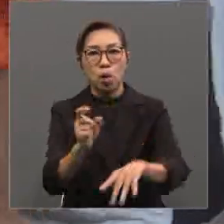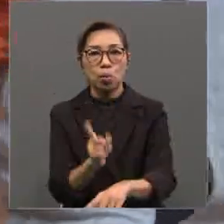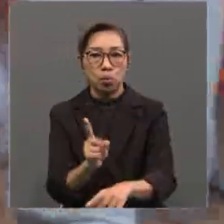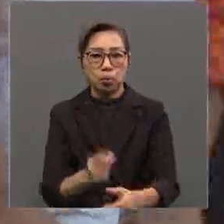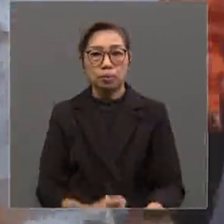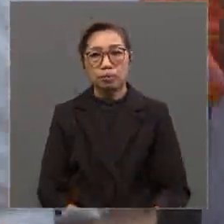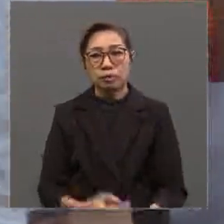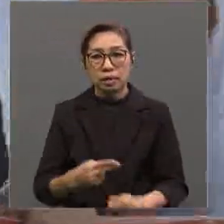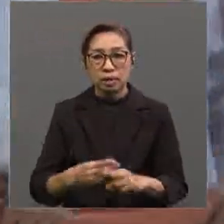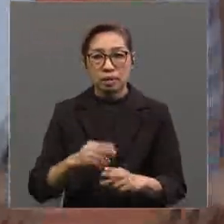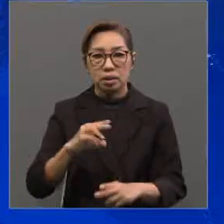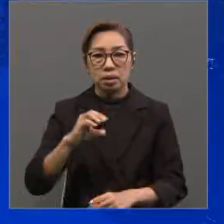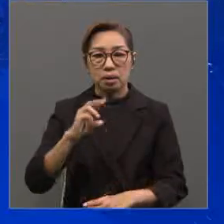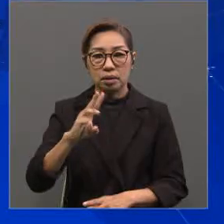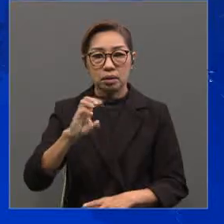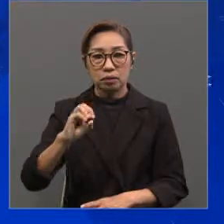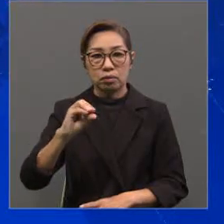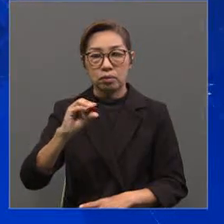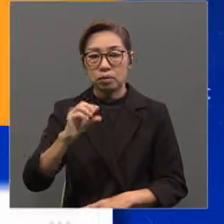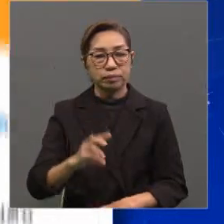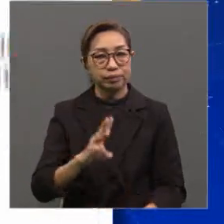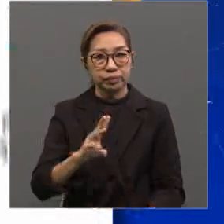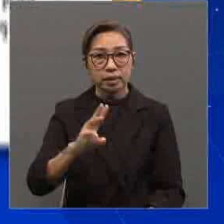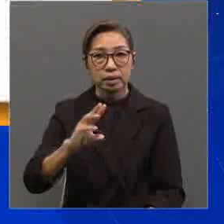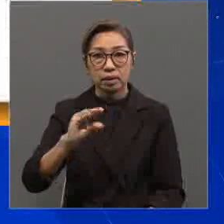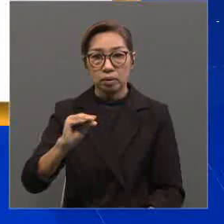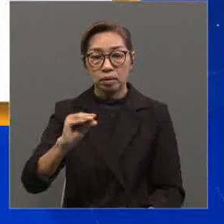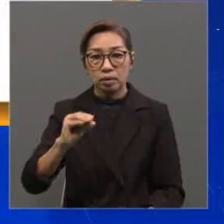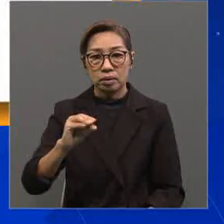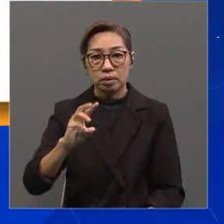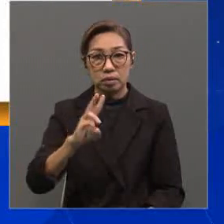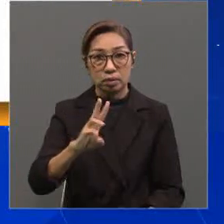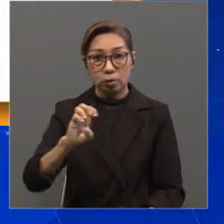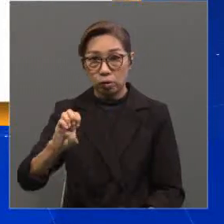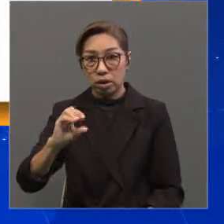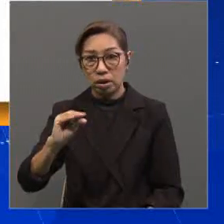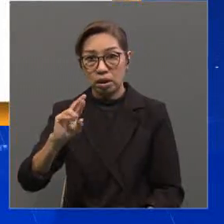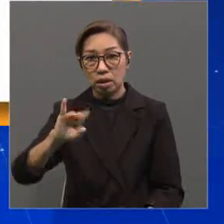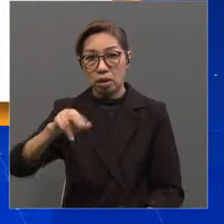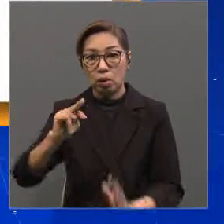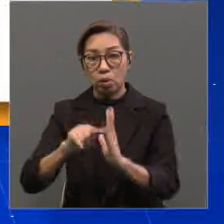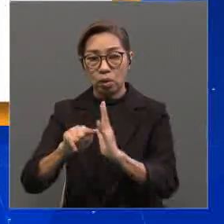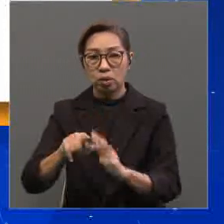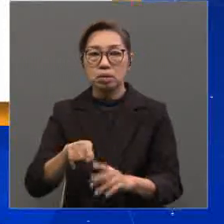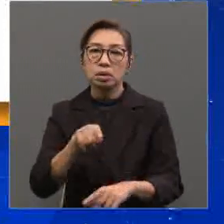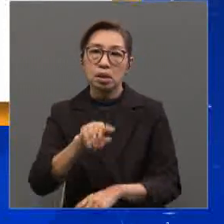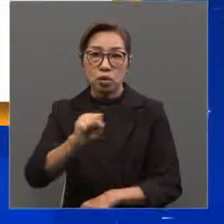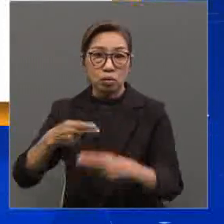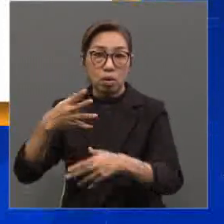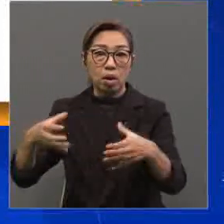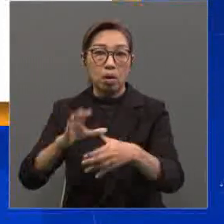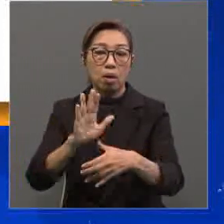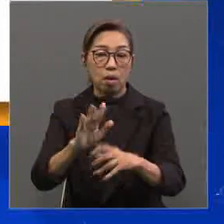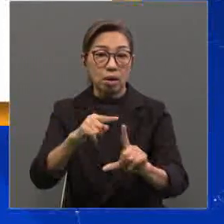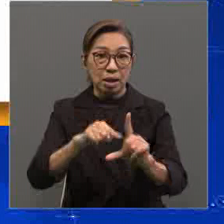างด้านนายวิโรจน์ลักขณาอดิศรนะคะว่าที่ส.ส.บัญชีรายชื่อพรรคก้าวไกลก็มีการทวิตข้อความค่ะถึงการรวมเสียงในการจัดตั้งรัฐบ